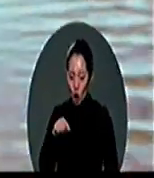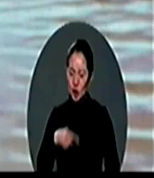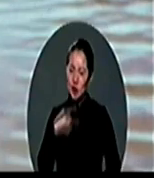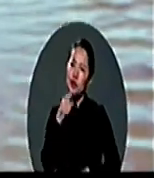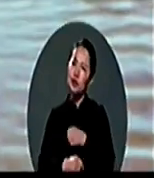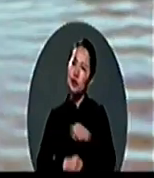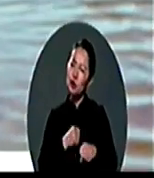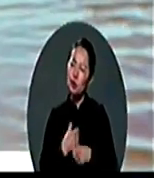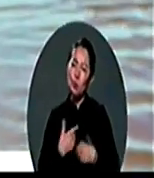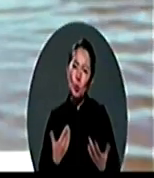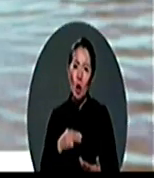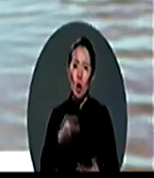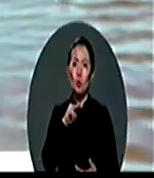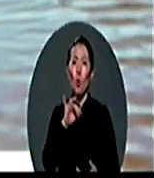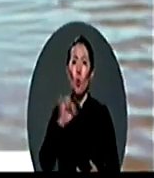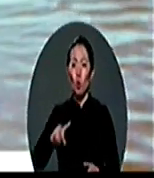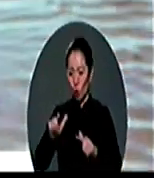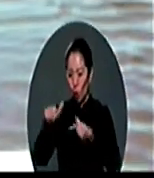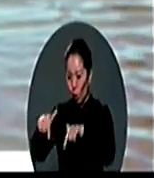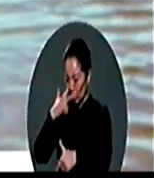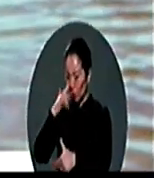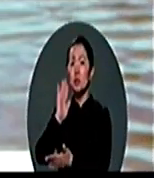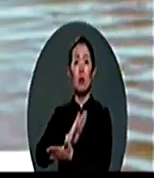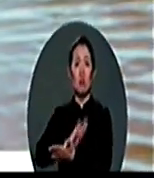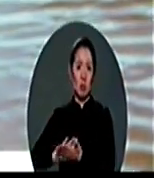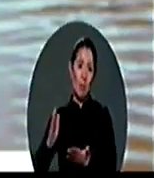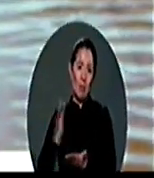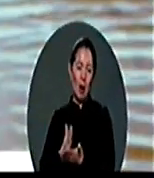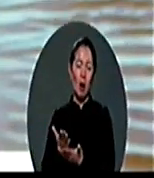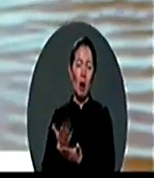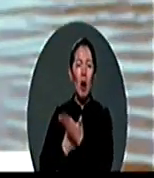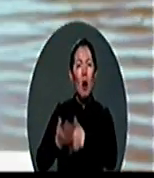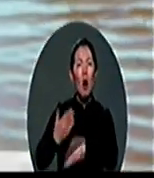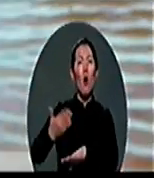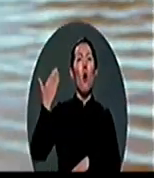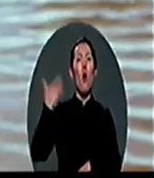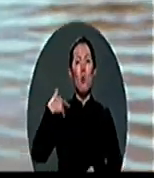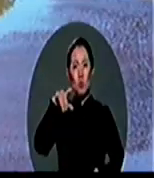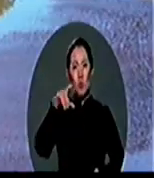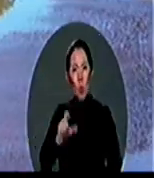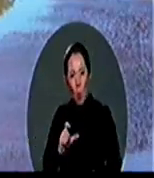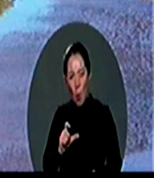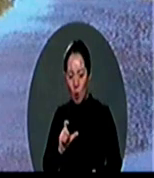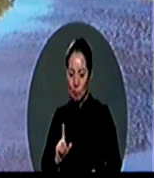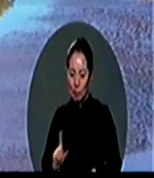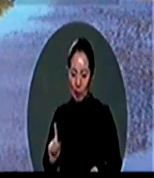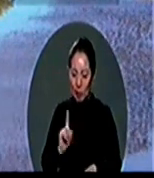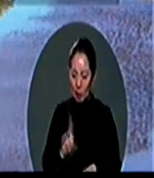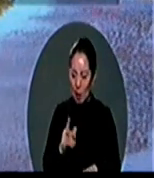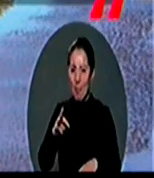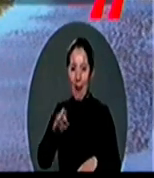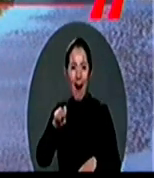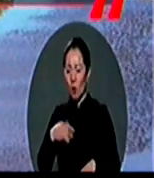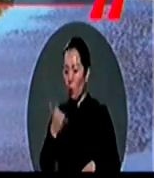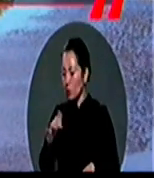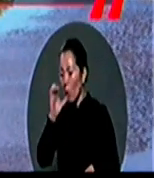үед туулын гол сайхан цэвэрхэн байна уу? Өмнө хүн байтугай мал ус